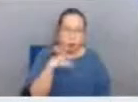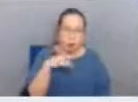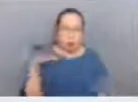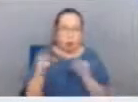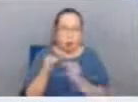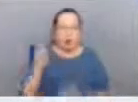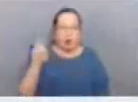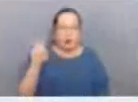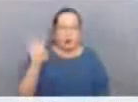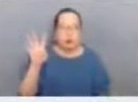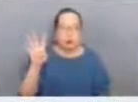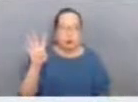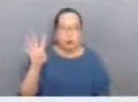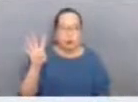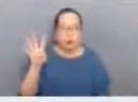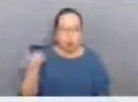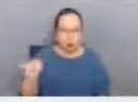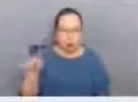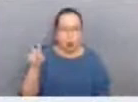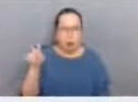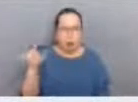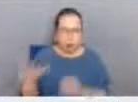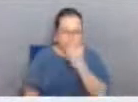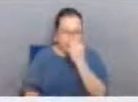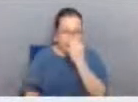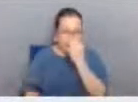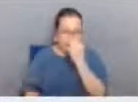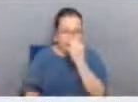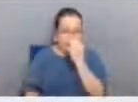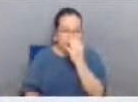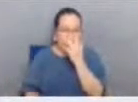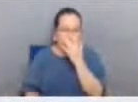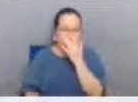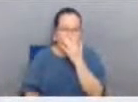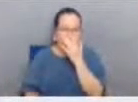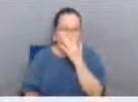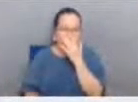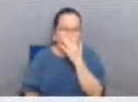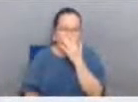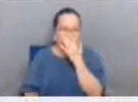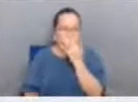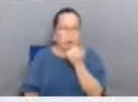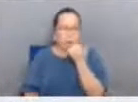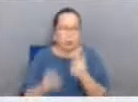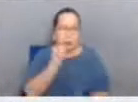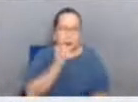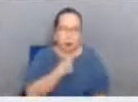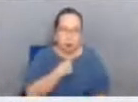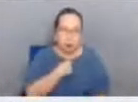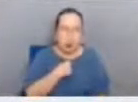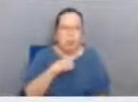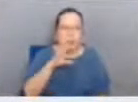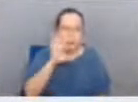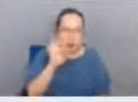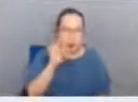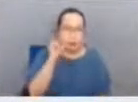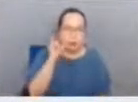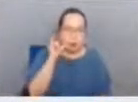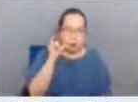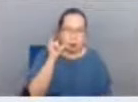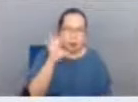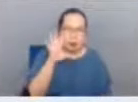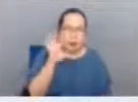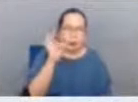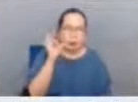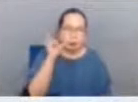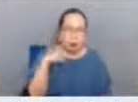Ang public briefing po ay hatid sa inyo ng iba't ibang sangay ng Presidential Communications Operations Office sa pakikipagtulungan ng Department of Health at